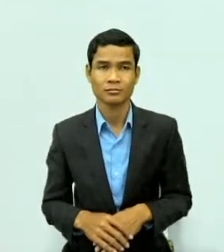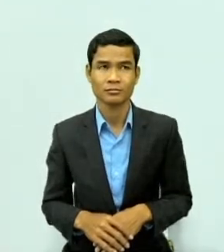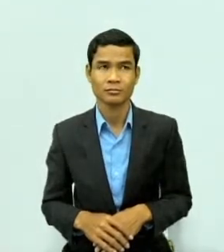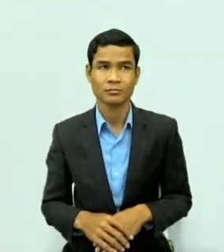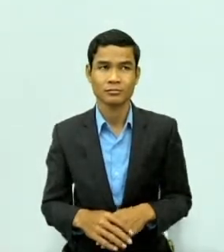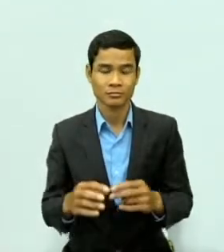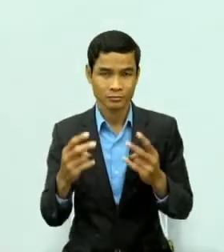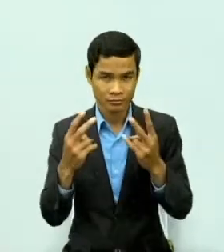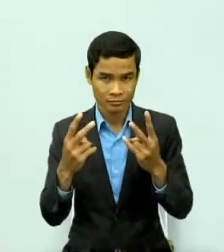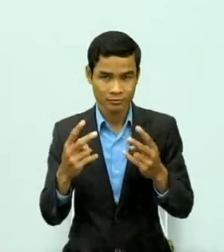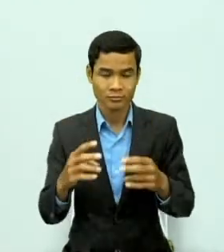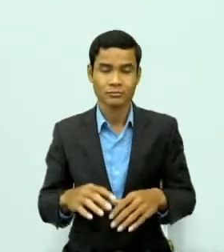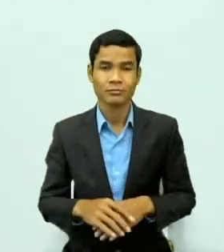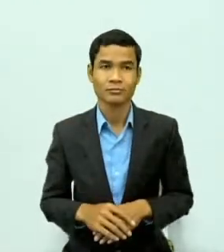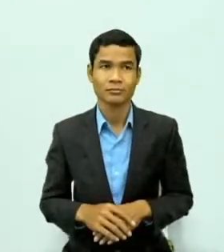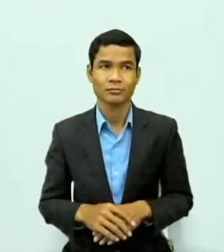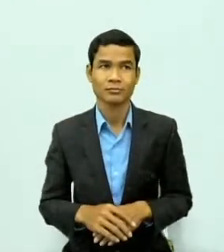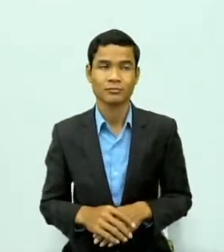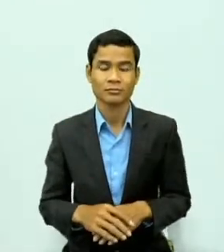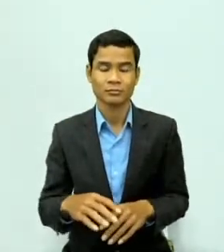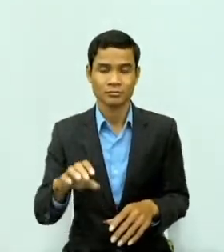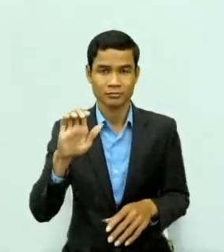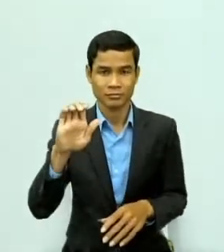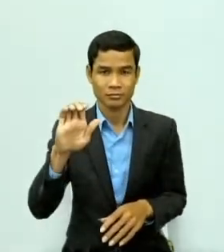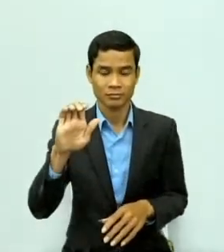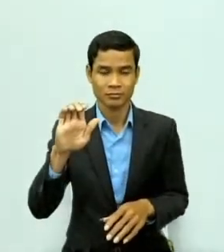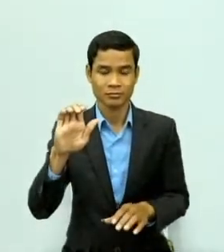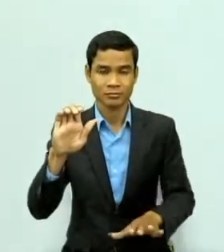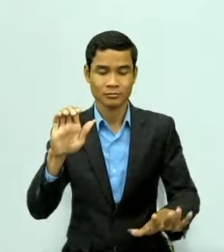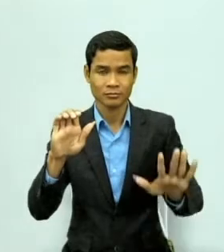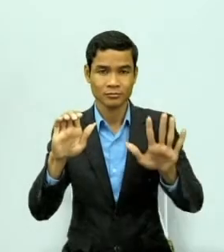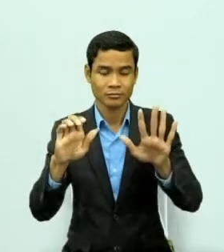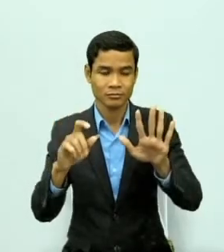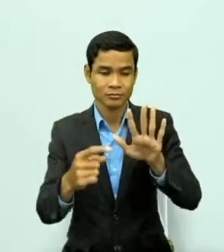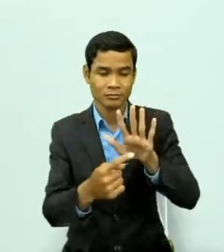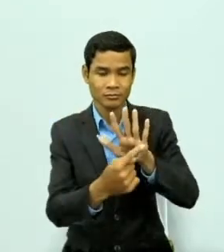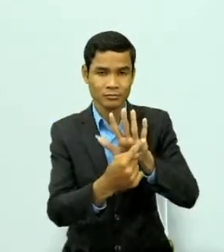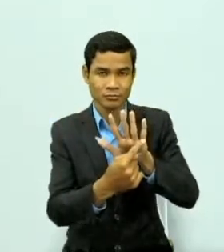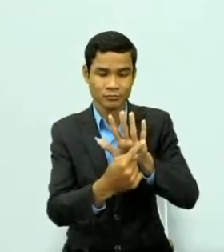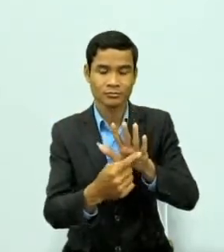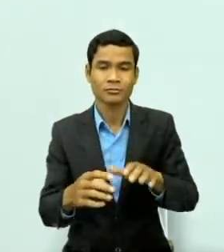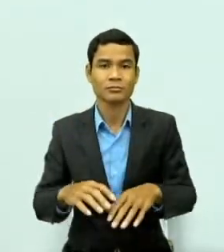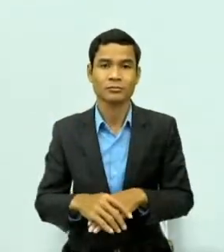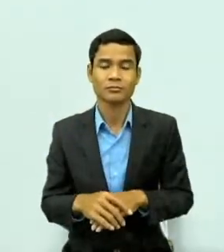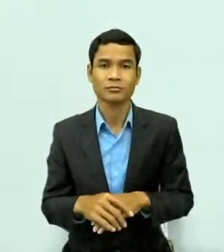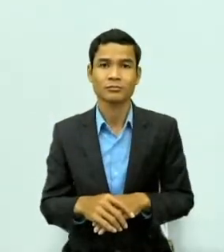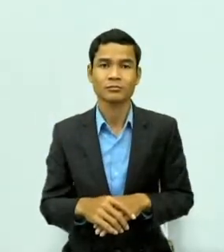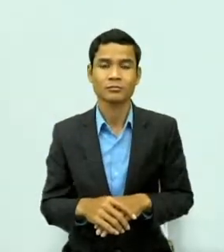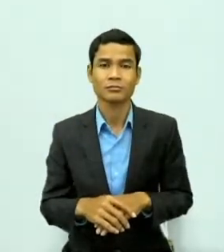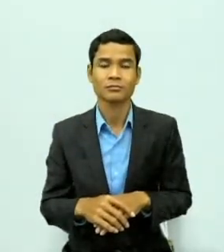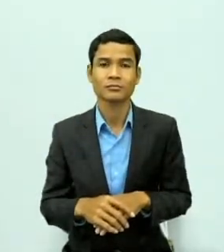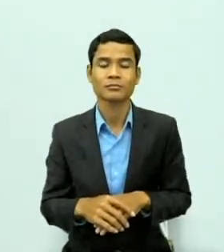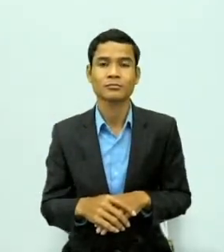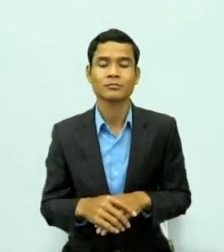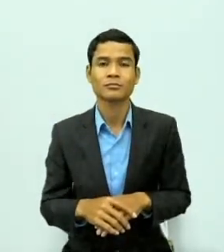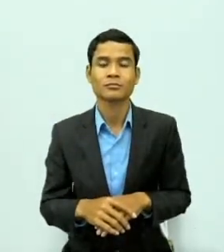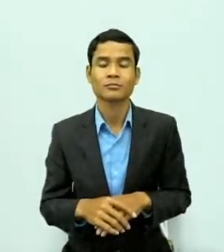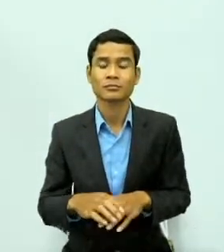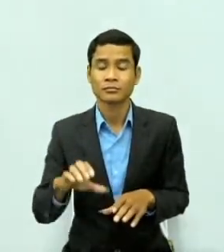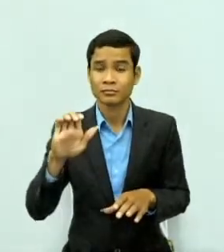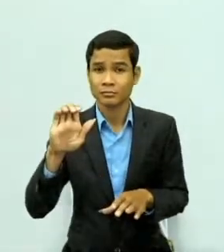ផ្ទៀងផ្ទាត់ចអឺជឺចា